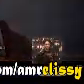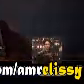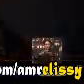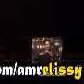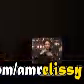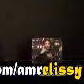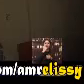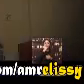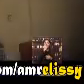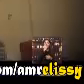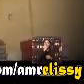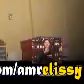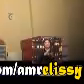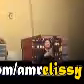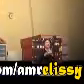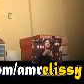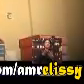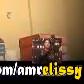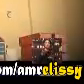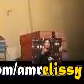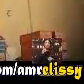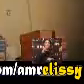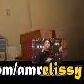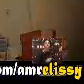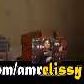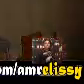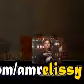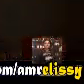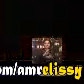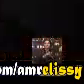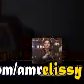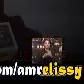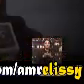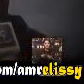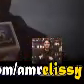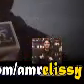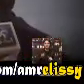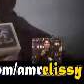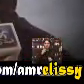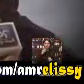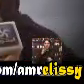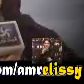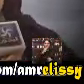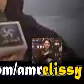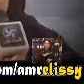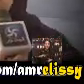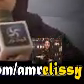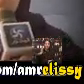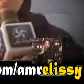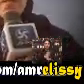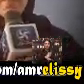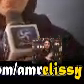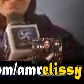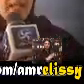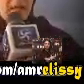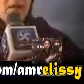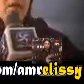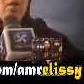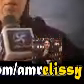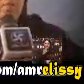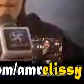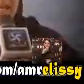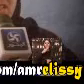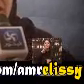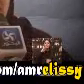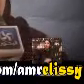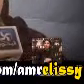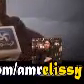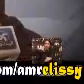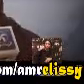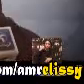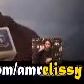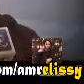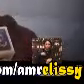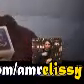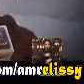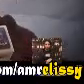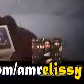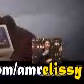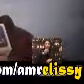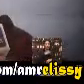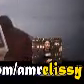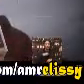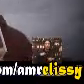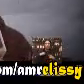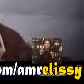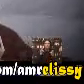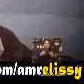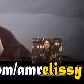عندنا وحده صحيه وما عندناش هنا مستوصف شغال 24 ساعه والعيال بتتعب اكتر وقت بالليل وما بلاقيش حد كمان، ما لقيش دكاتره